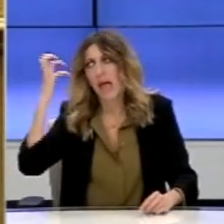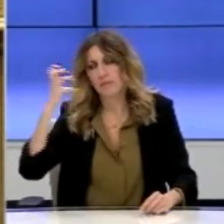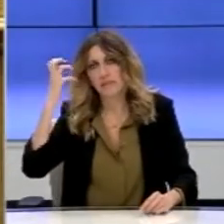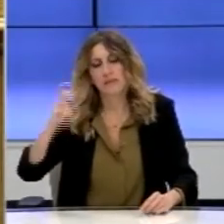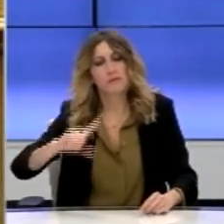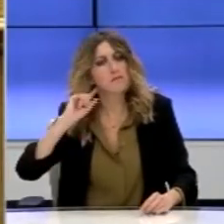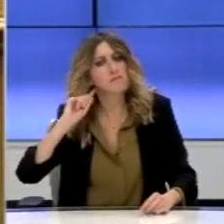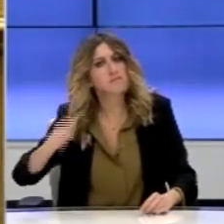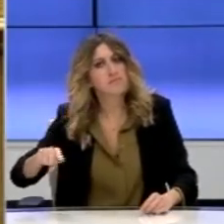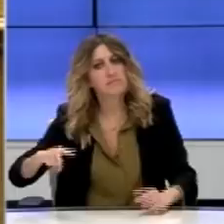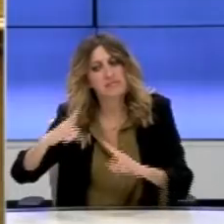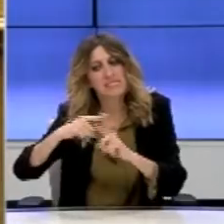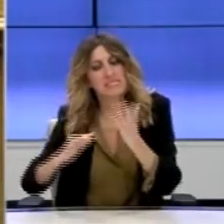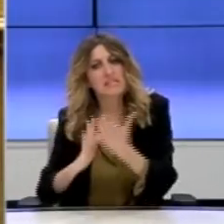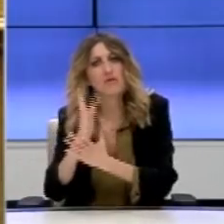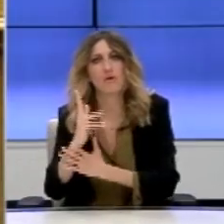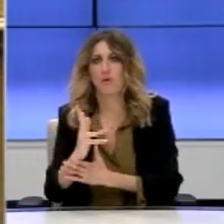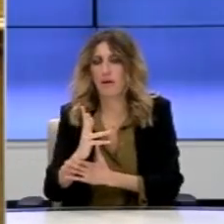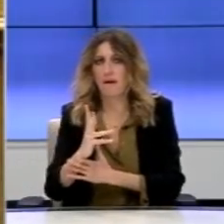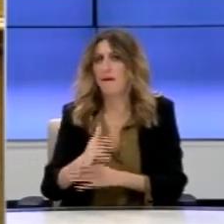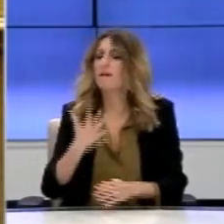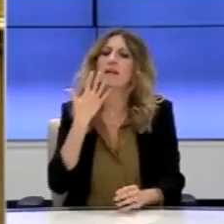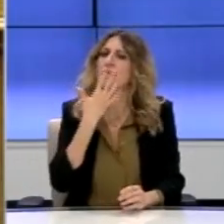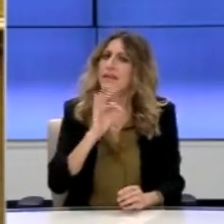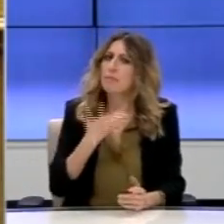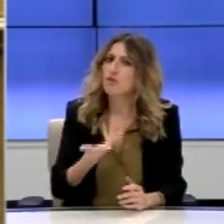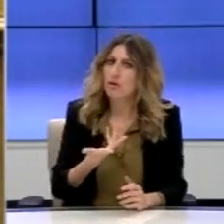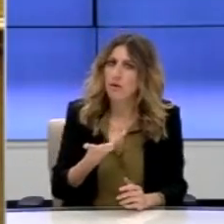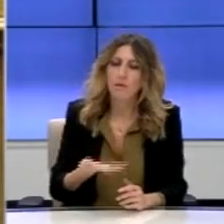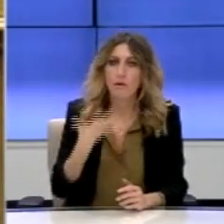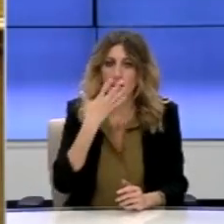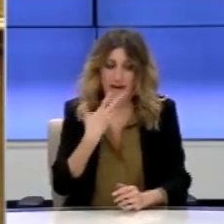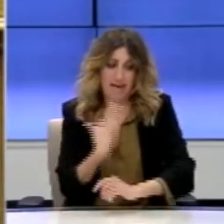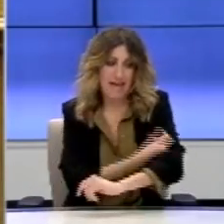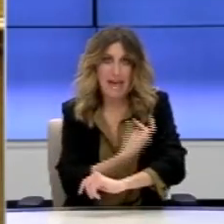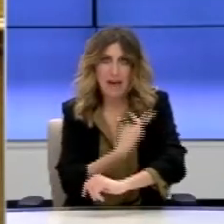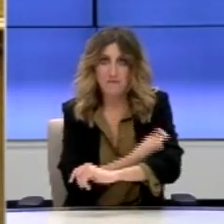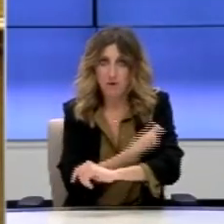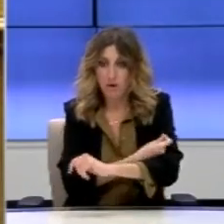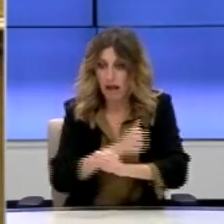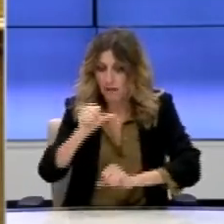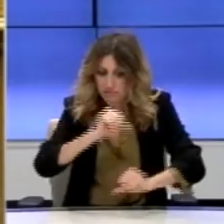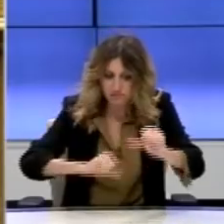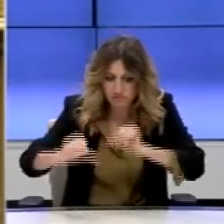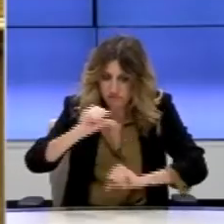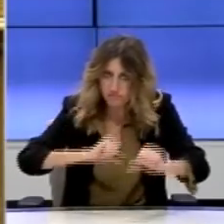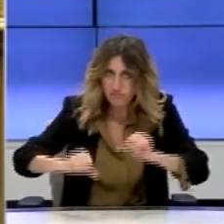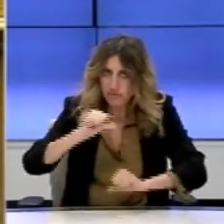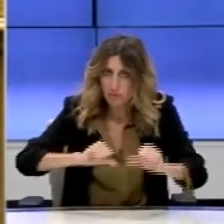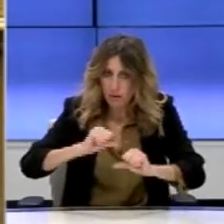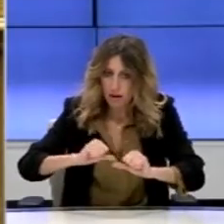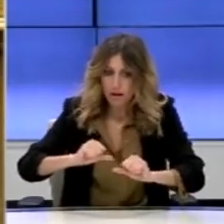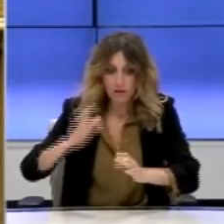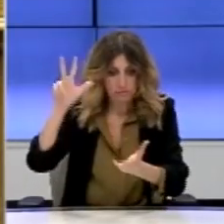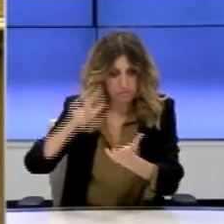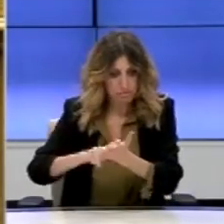21ο αιώνα. Γιατί η παραγωγή και η διανομή των εμβολίων, όπως προηγουμένως η